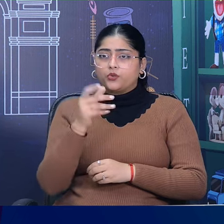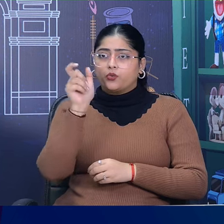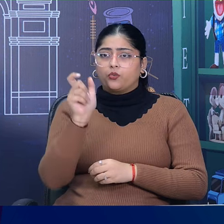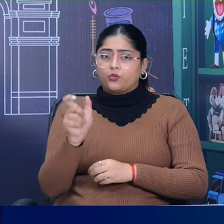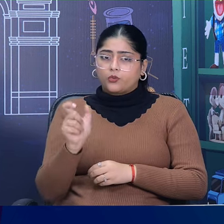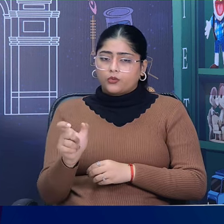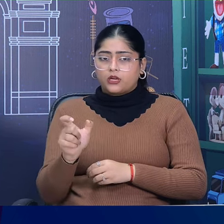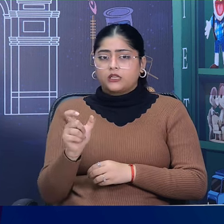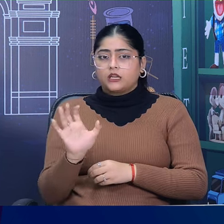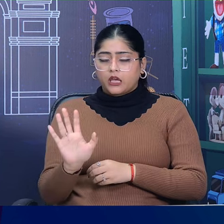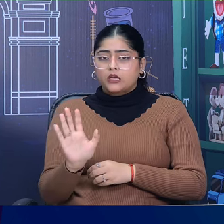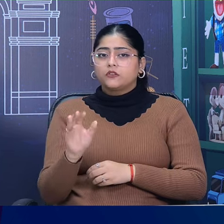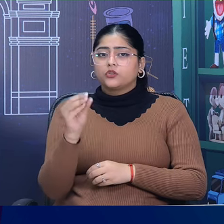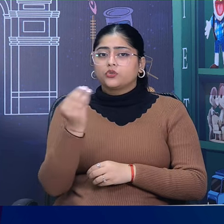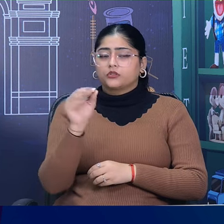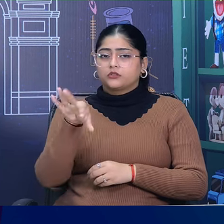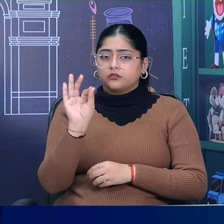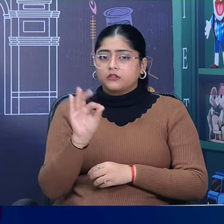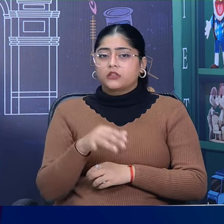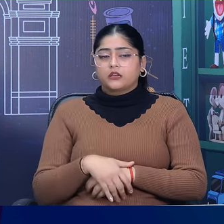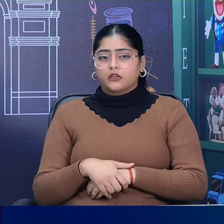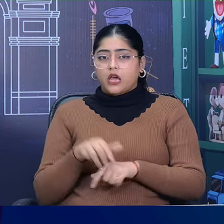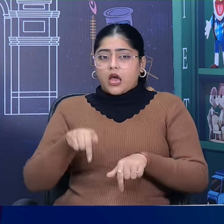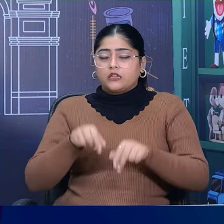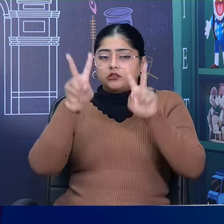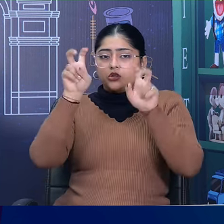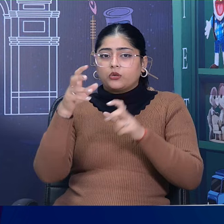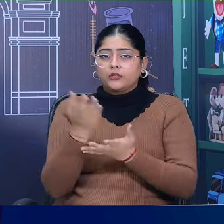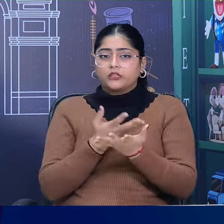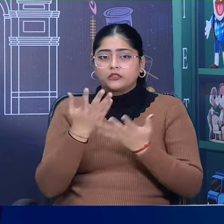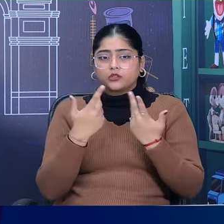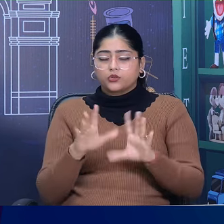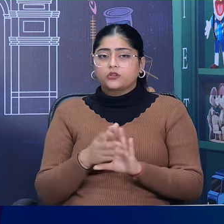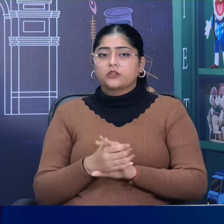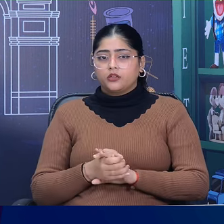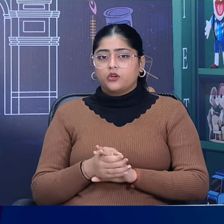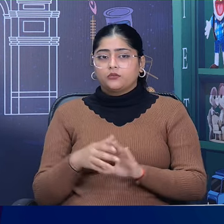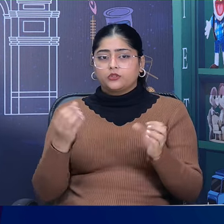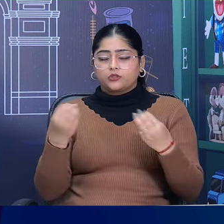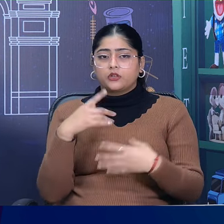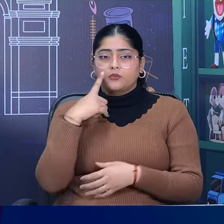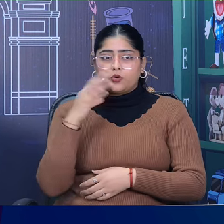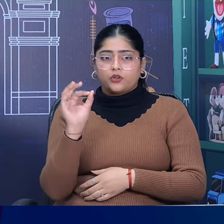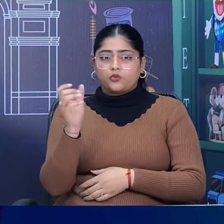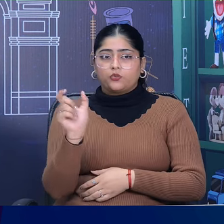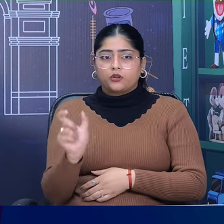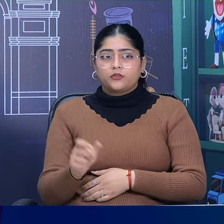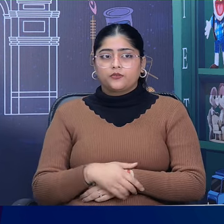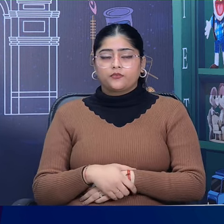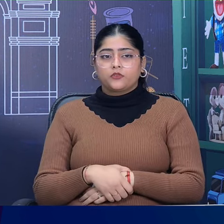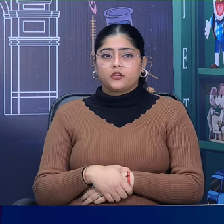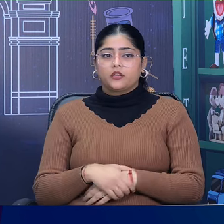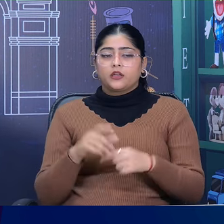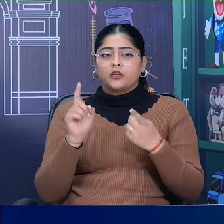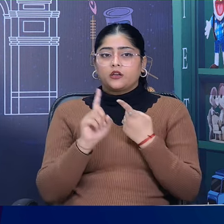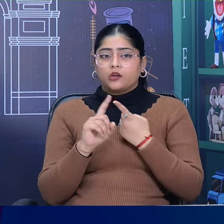कुछ सिलेक्टिव वर्ड्स रहे होंगे हमारे बच्चों के लिए जो आज उन्होंने इस चैप्टर के माध्यम से नए सीखे हैं तो हम बच्चों को कुछ कीवर्ड दे देते हैं जी तो